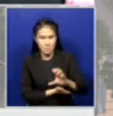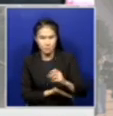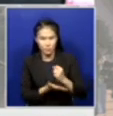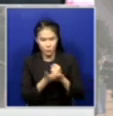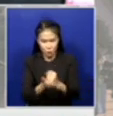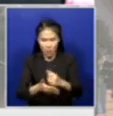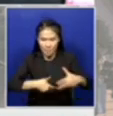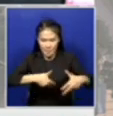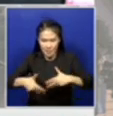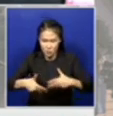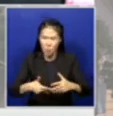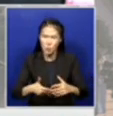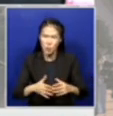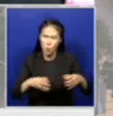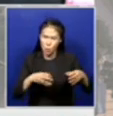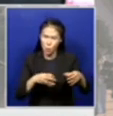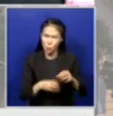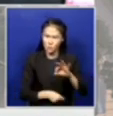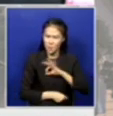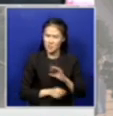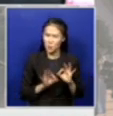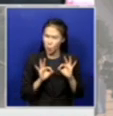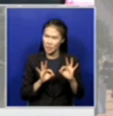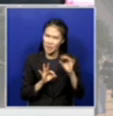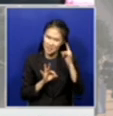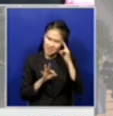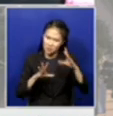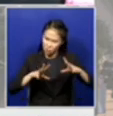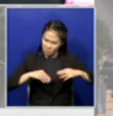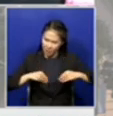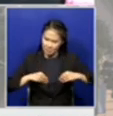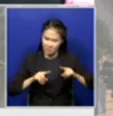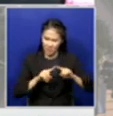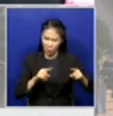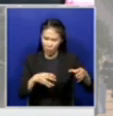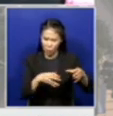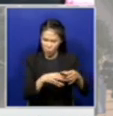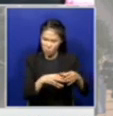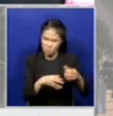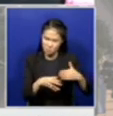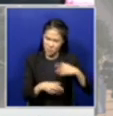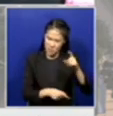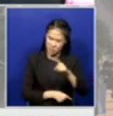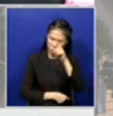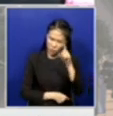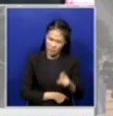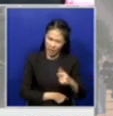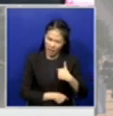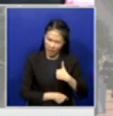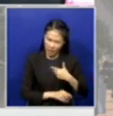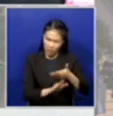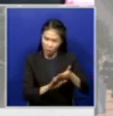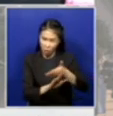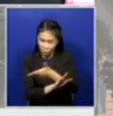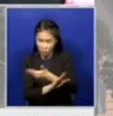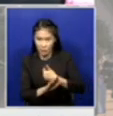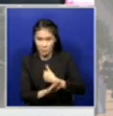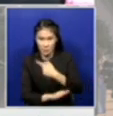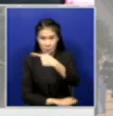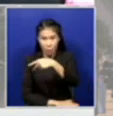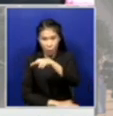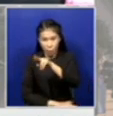ชนแต่พรรคเพื่อไทยและกระผมตั้งข้อสังเกตครับว่าก่อนที่จะออกพระราชกำหนด1ล้านล้านครั้งนี้เ